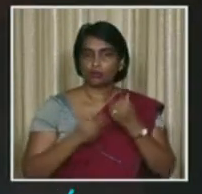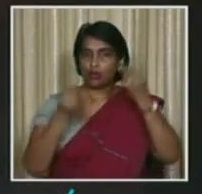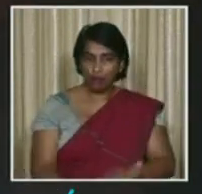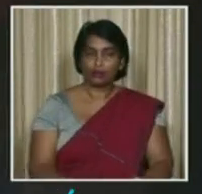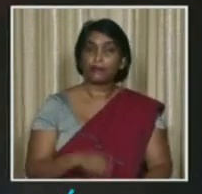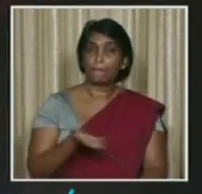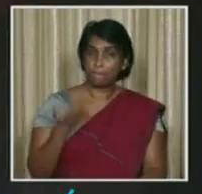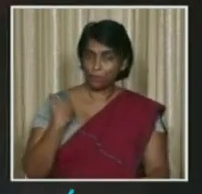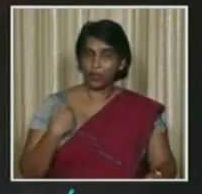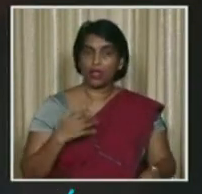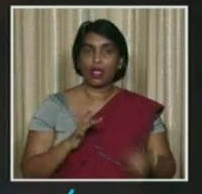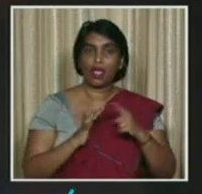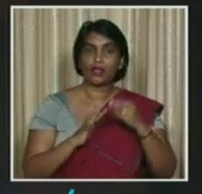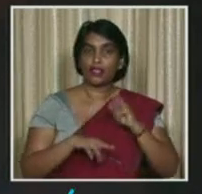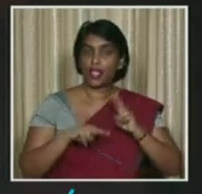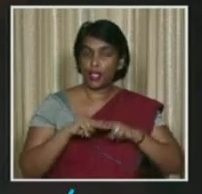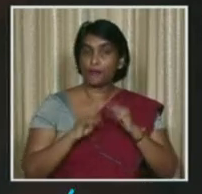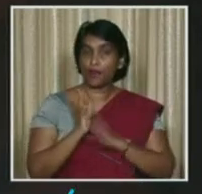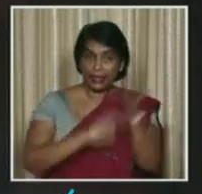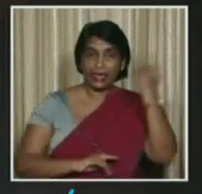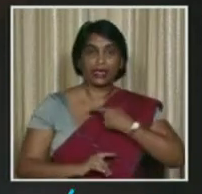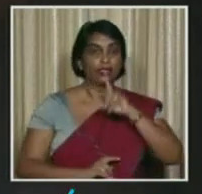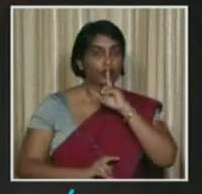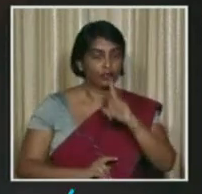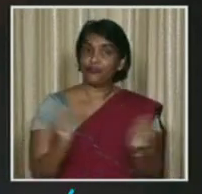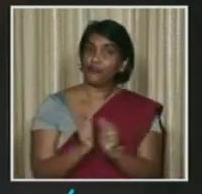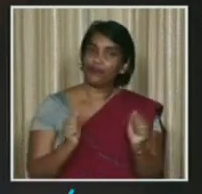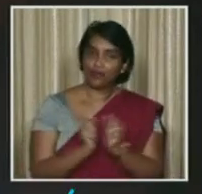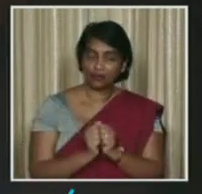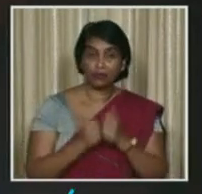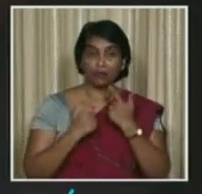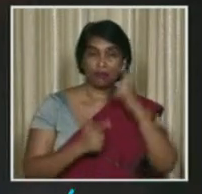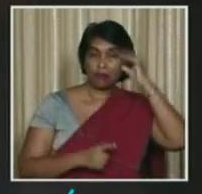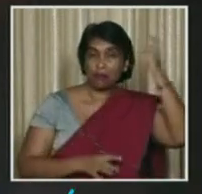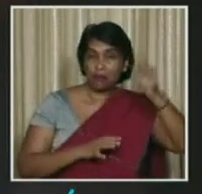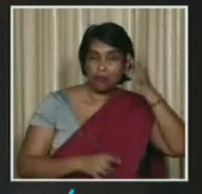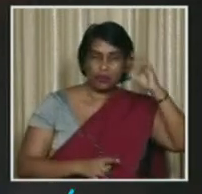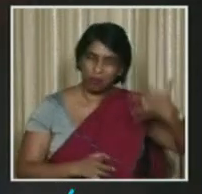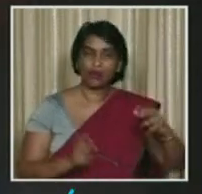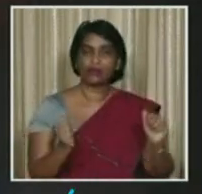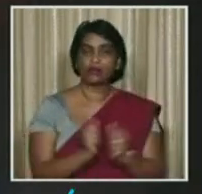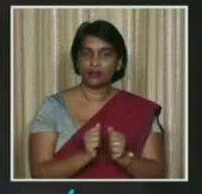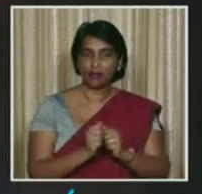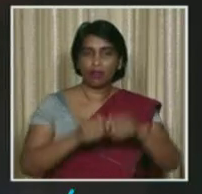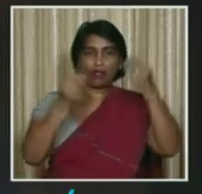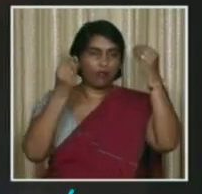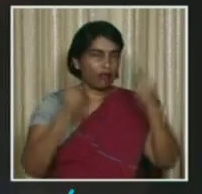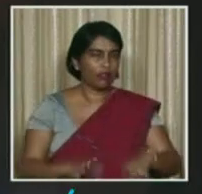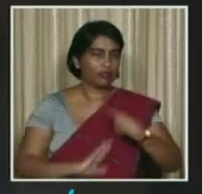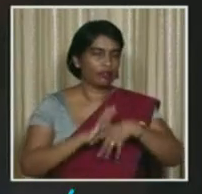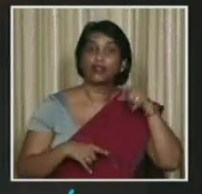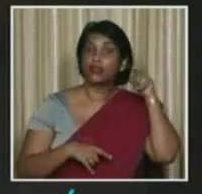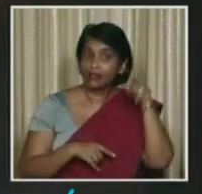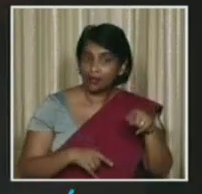වෙන්න කලින් ජාත්‍යන්තර මූල්‍ය ආර මුදලට යන්න කියලා අපි කියද්දි අපට බැනලා උන්මත්තක තකතිරු තීරණ අරගෙන බංකොලොත් වෙන්න රට